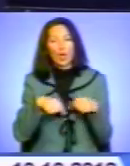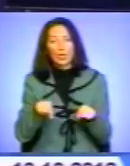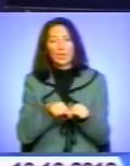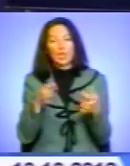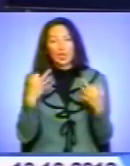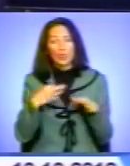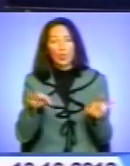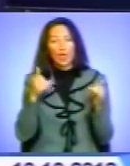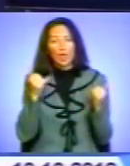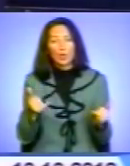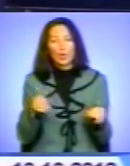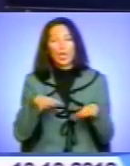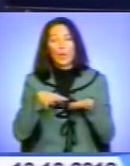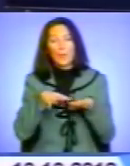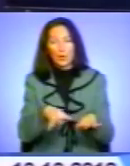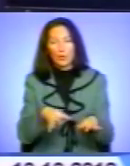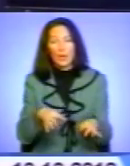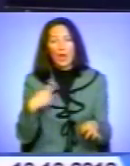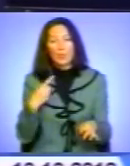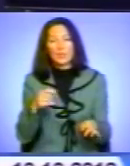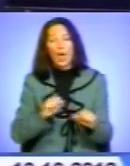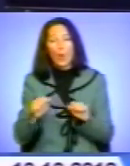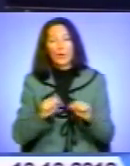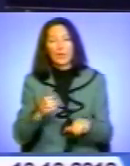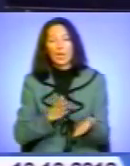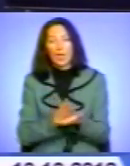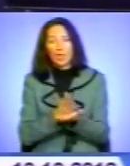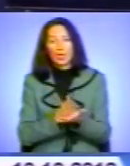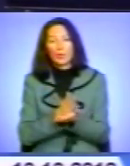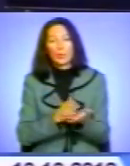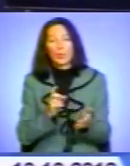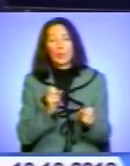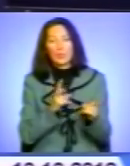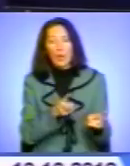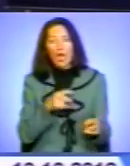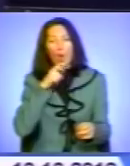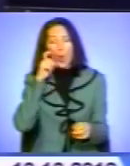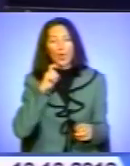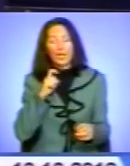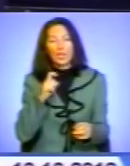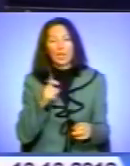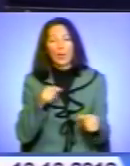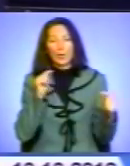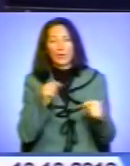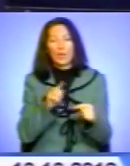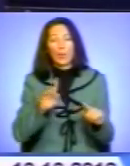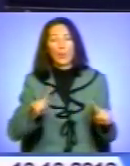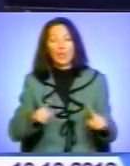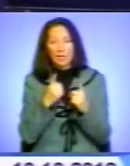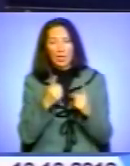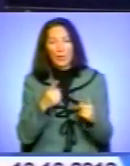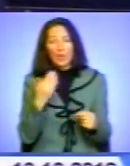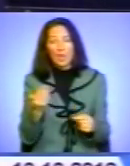«Свобода» сьогодні пікетували обласне управління Служби безпеки України. Вони протестували проти затримання представника їхньої політичної сили